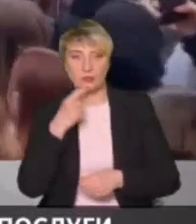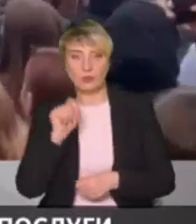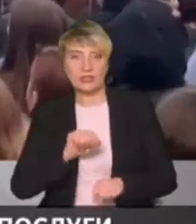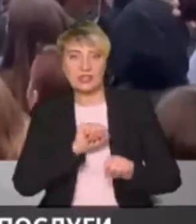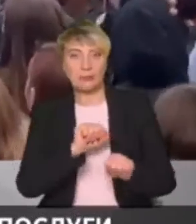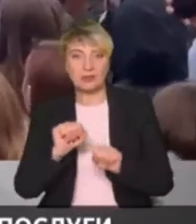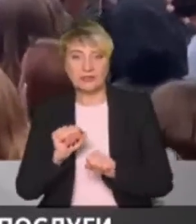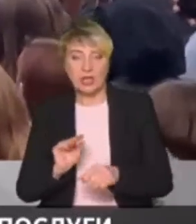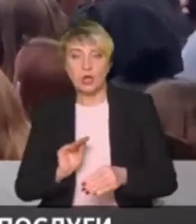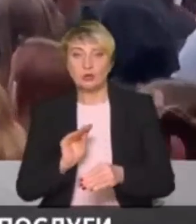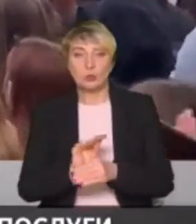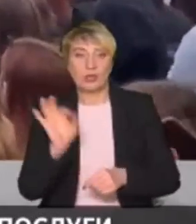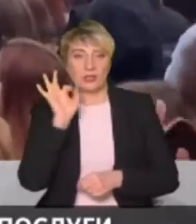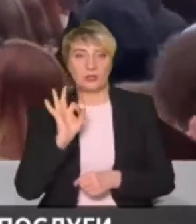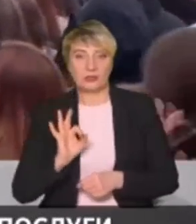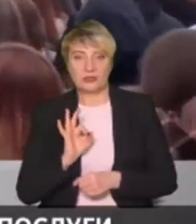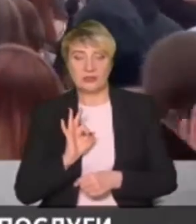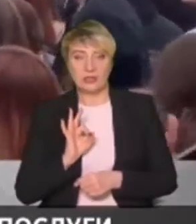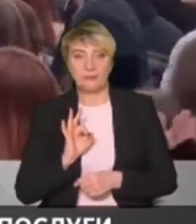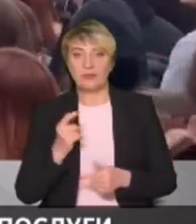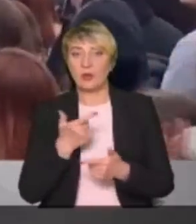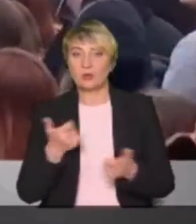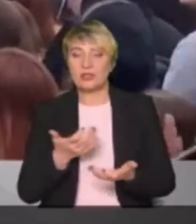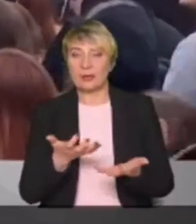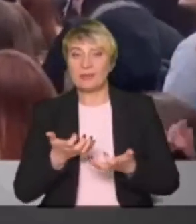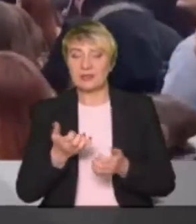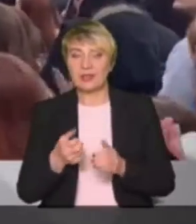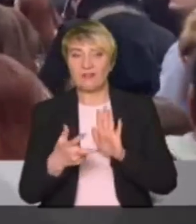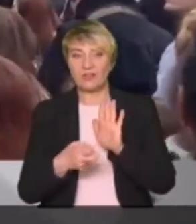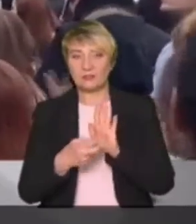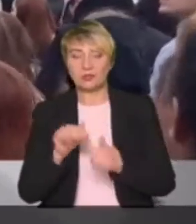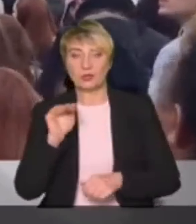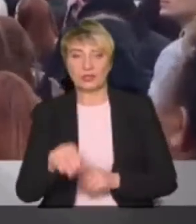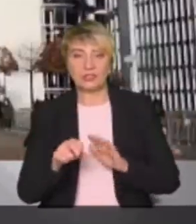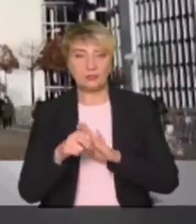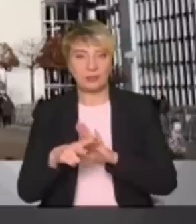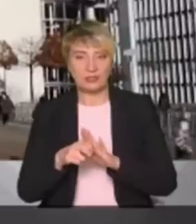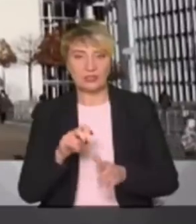канцлер додав, що Німеччина гостинно прийняла майже 800 тисяч біженців з України.